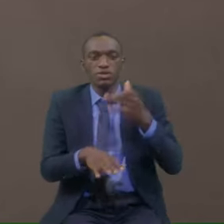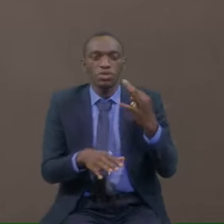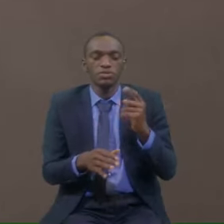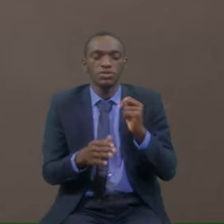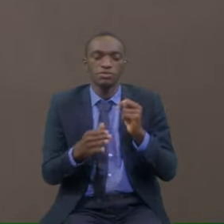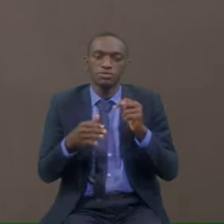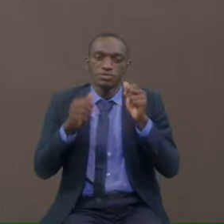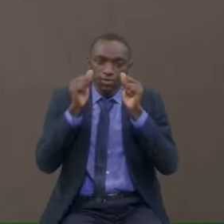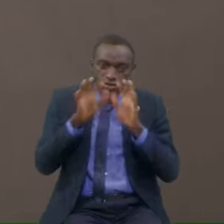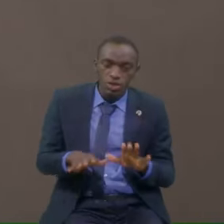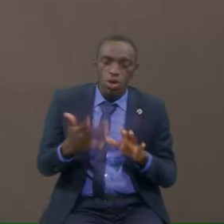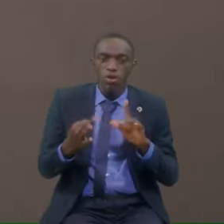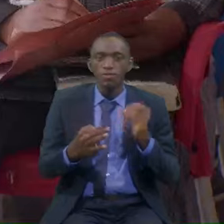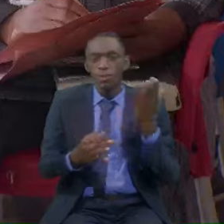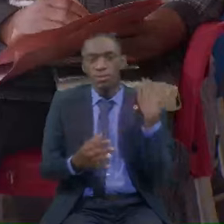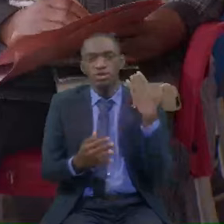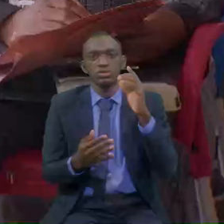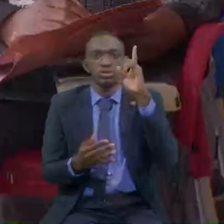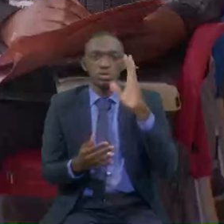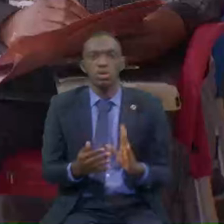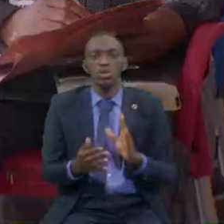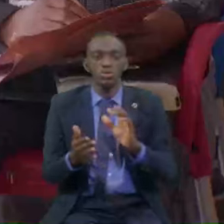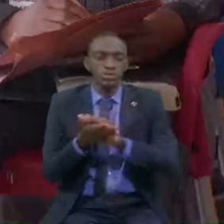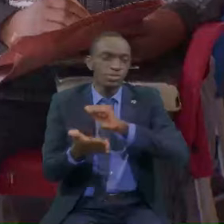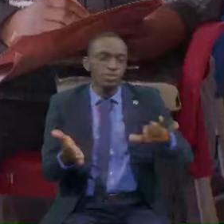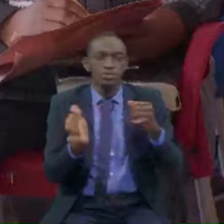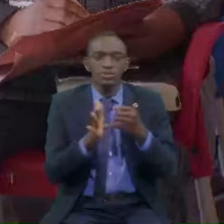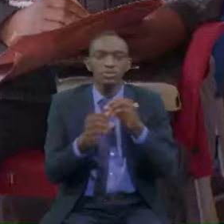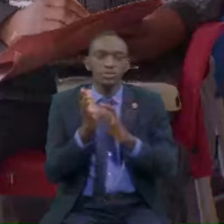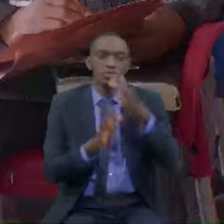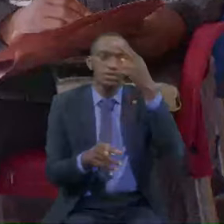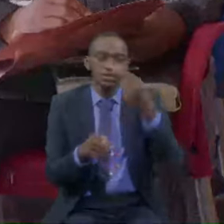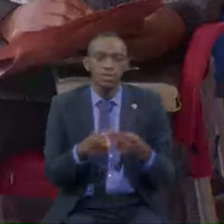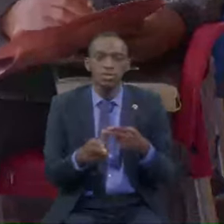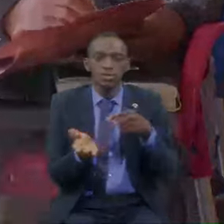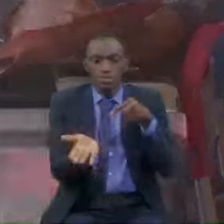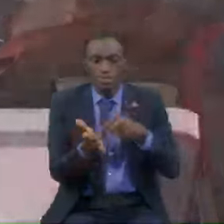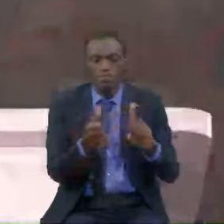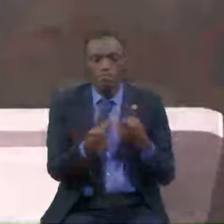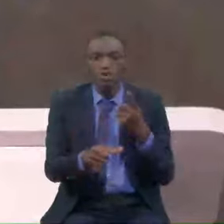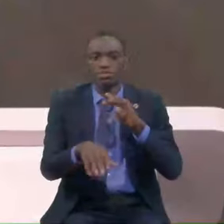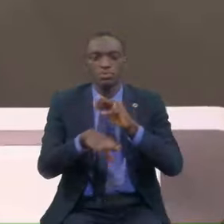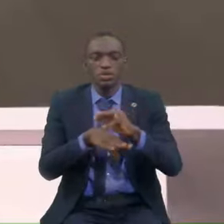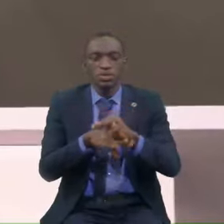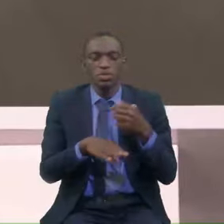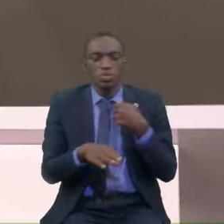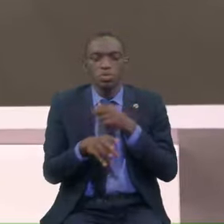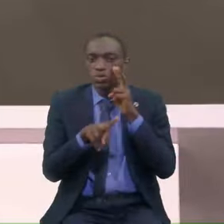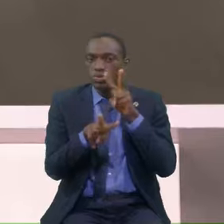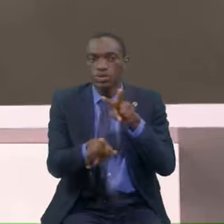passé. Le Seigneur va l'ôter au nom de Jésus. Ce premier message que nous